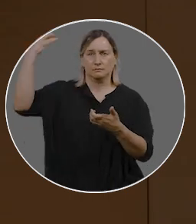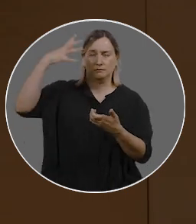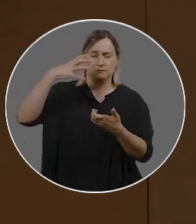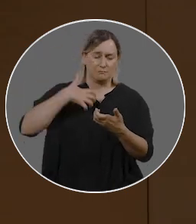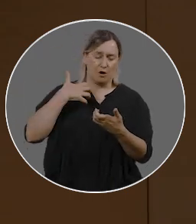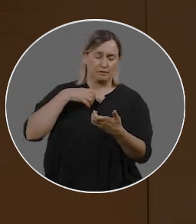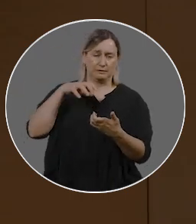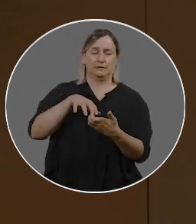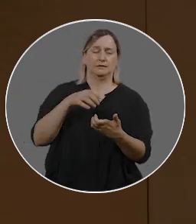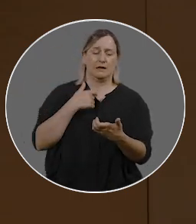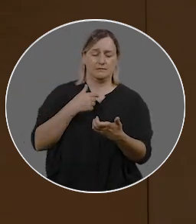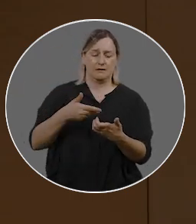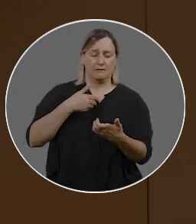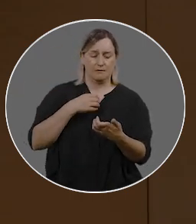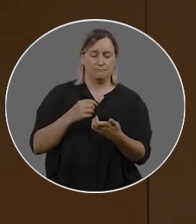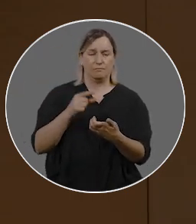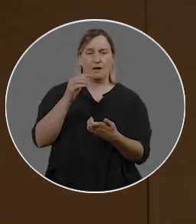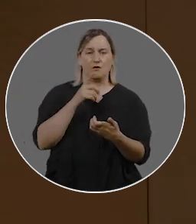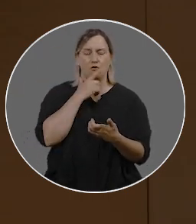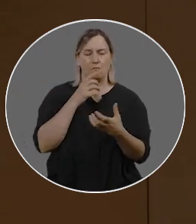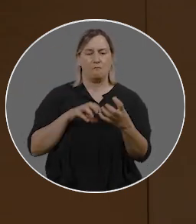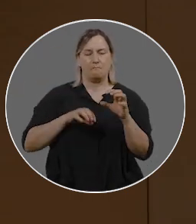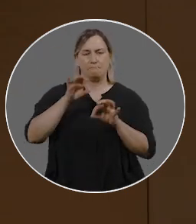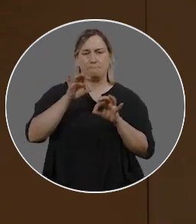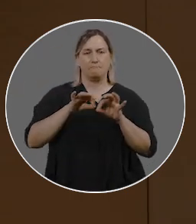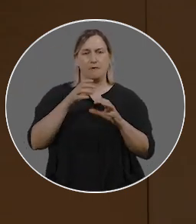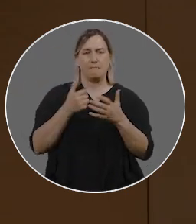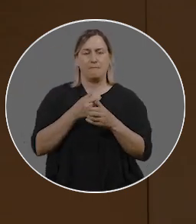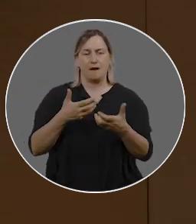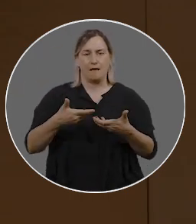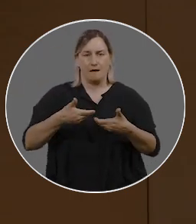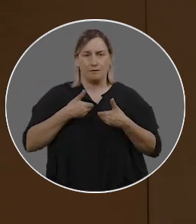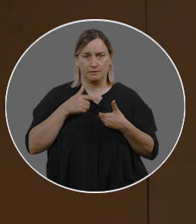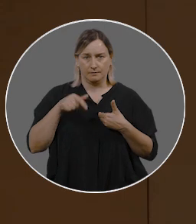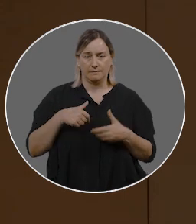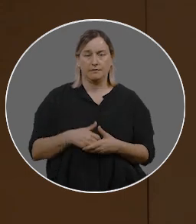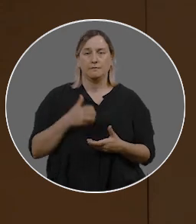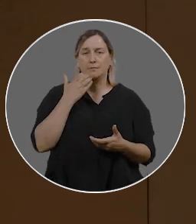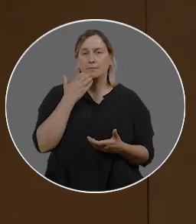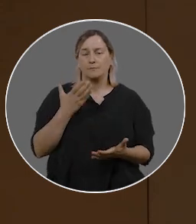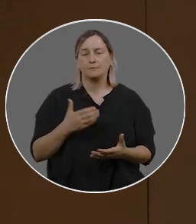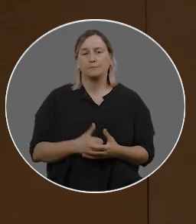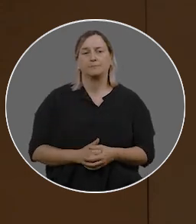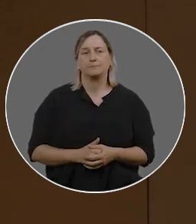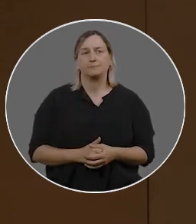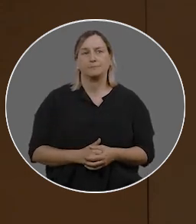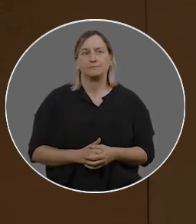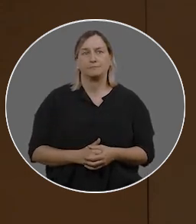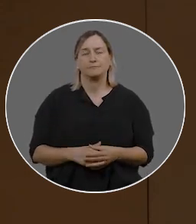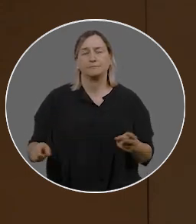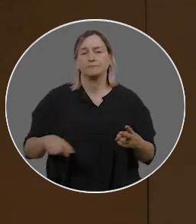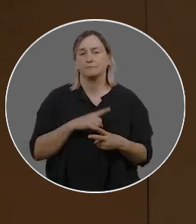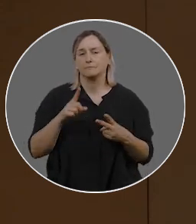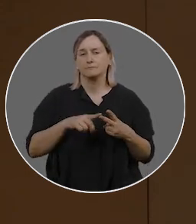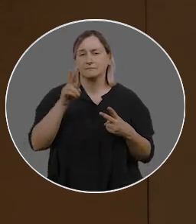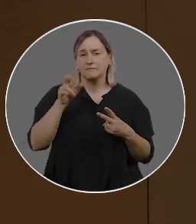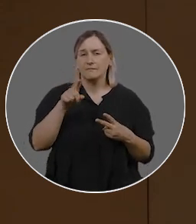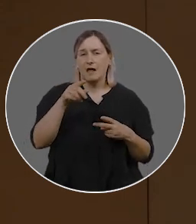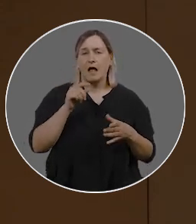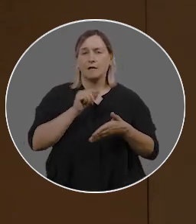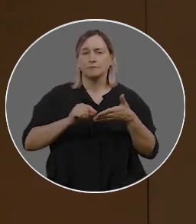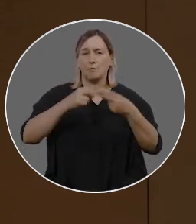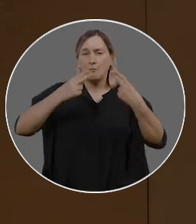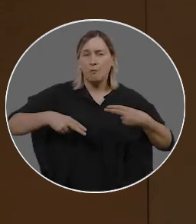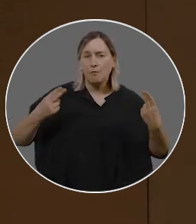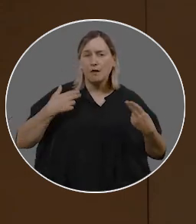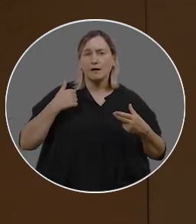tant, crec que aquesta dicotomia no hauria de ser-hi. Llavors, la segona cosa que em comentaves, de si l'administració